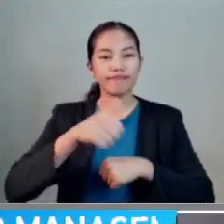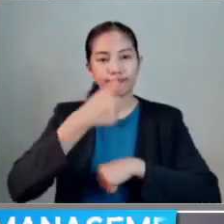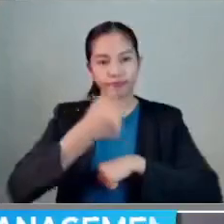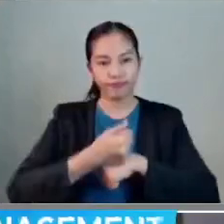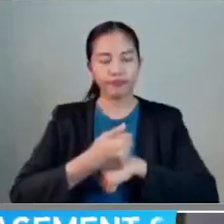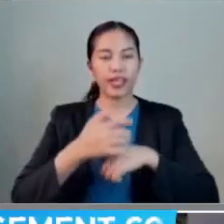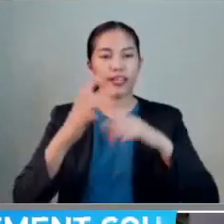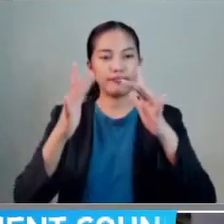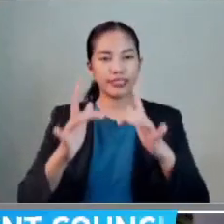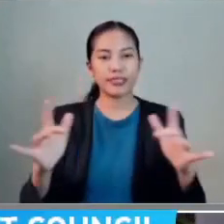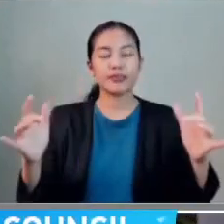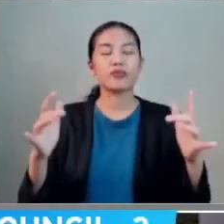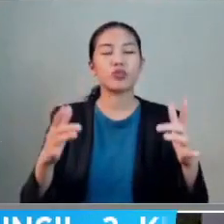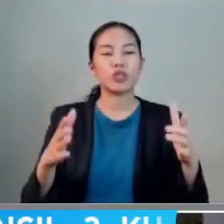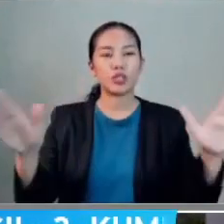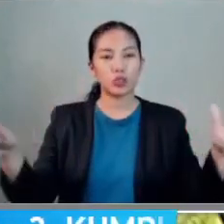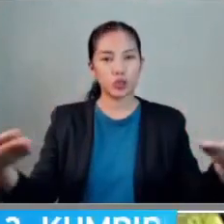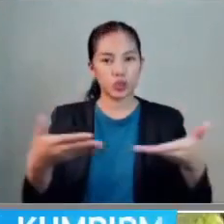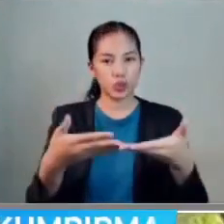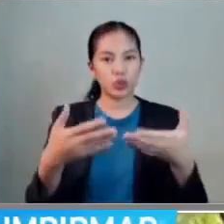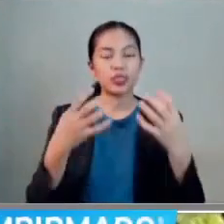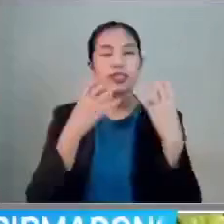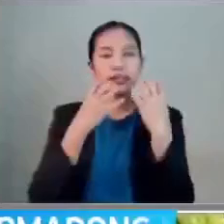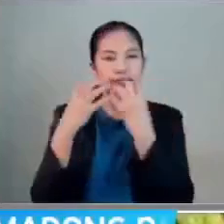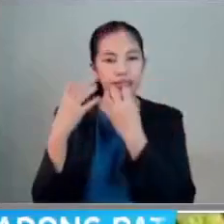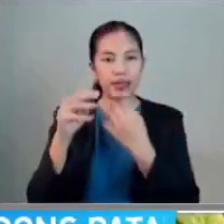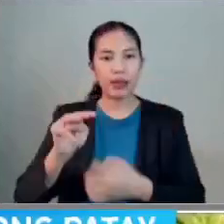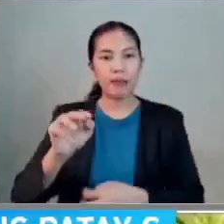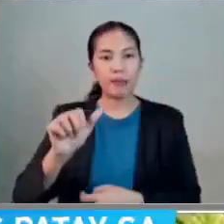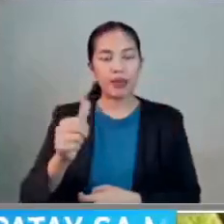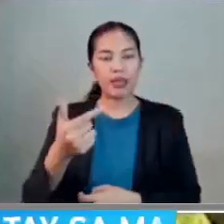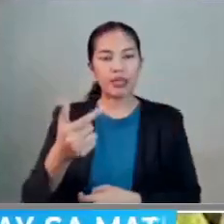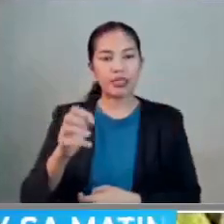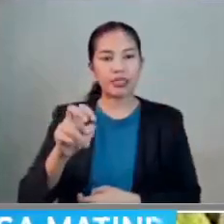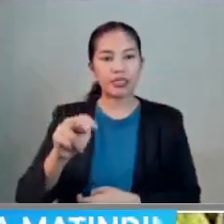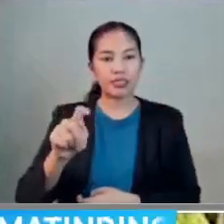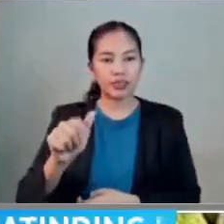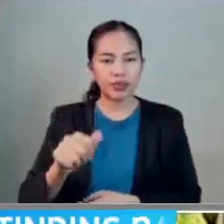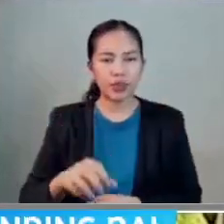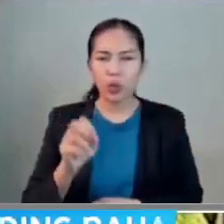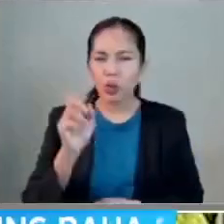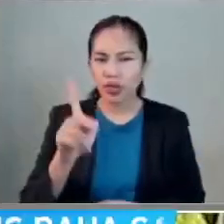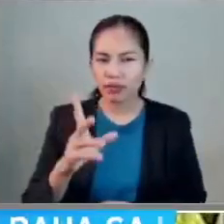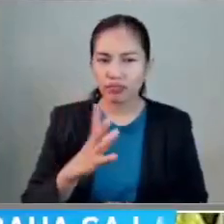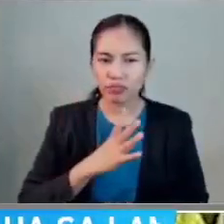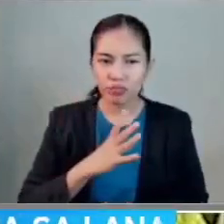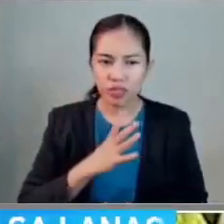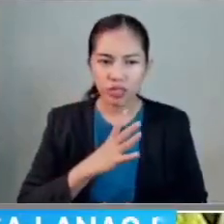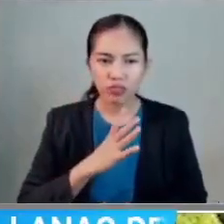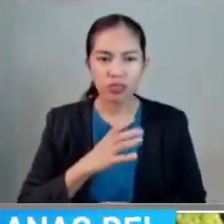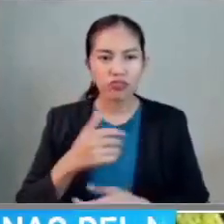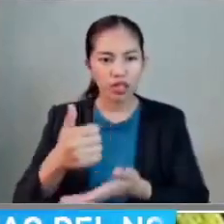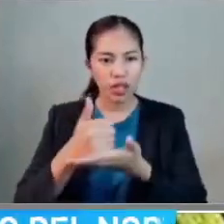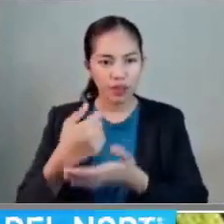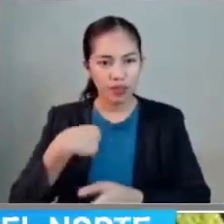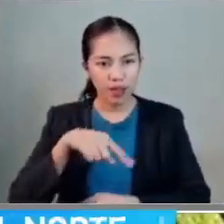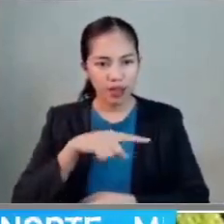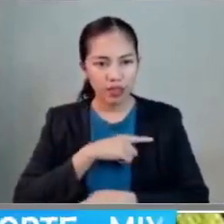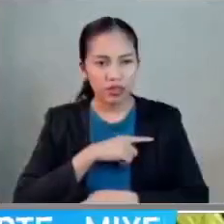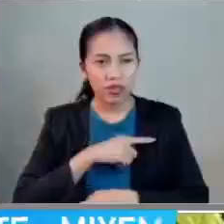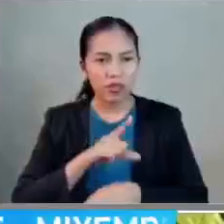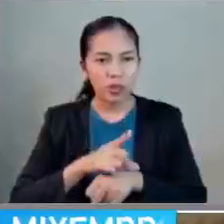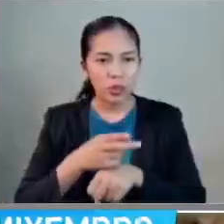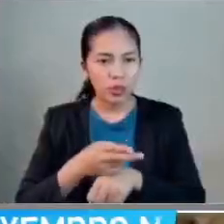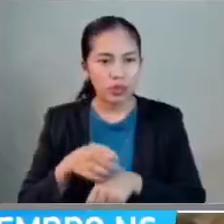ang magentang mais sa publiko. Okay, maayo man kayo siya sa mga nakatabang po siya dako sa mga ano pag sanay